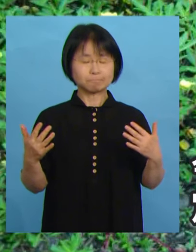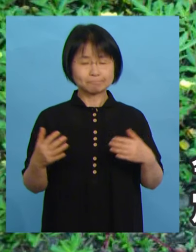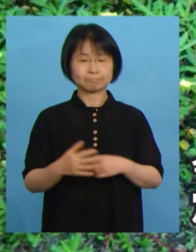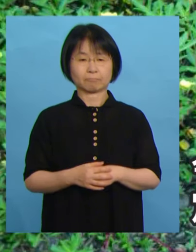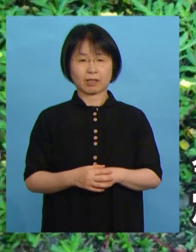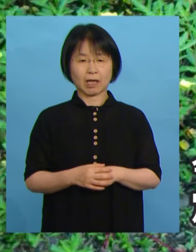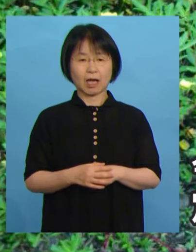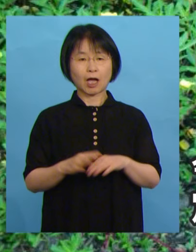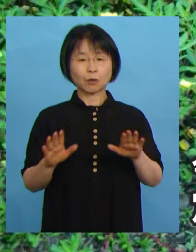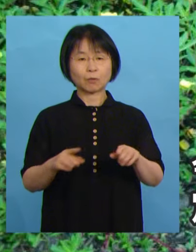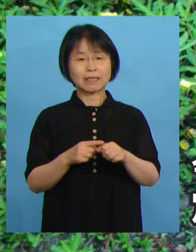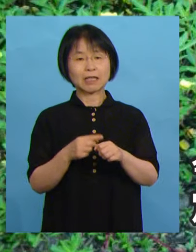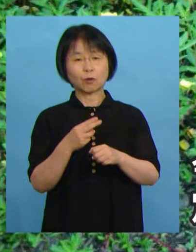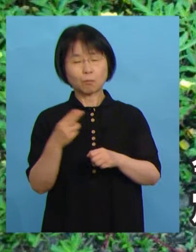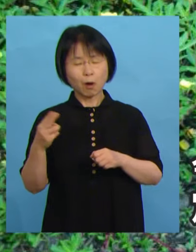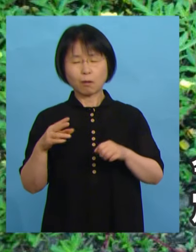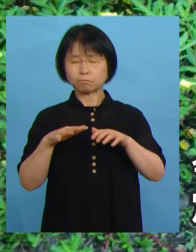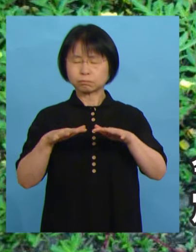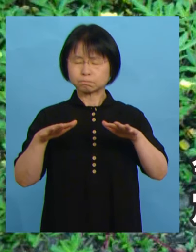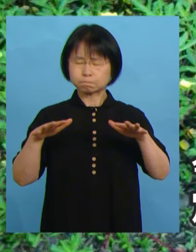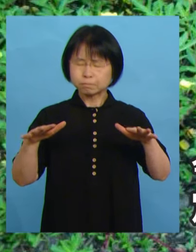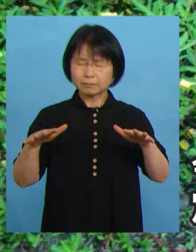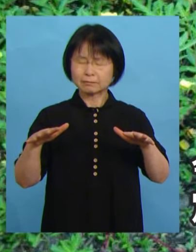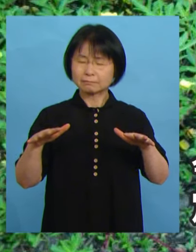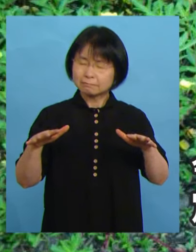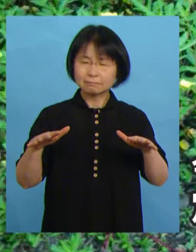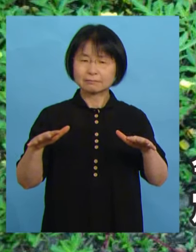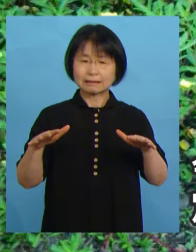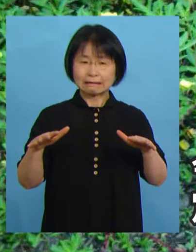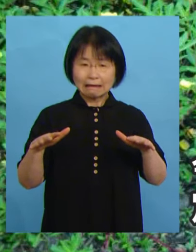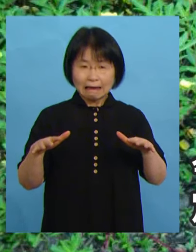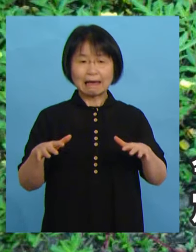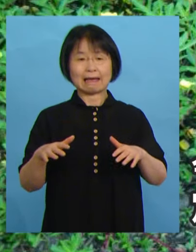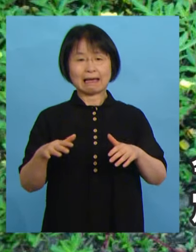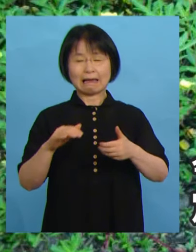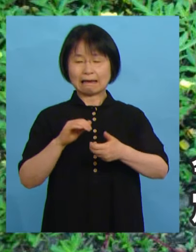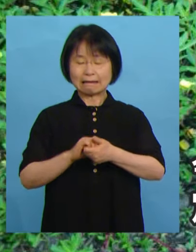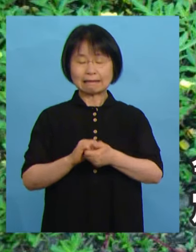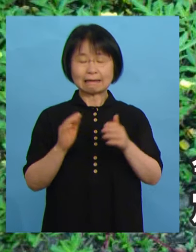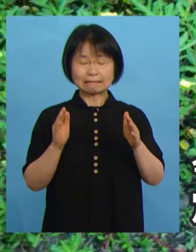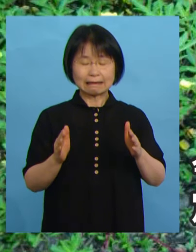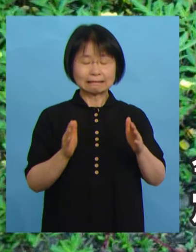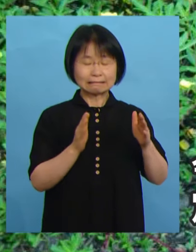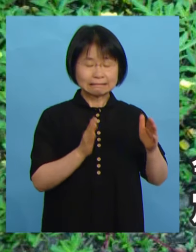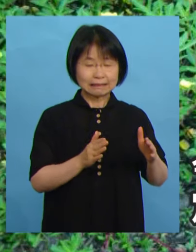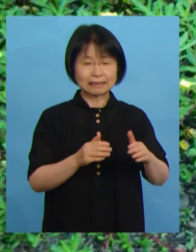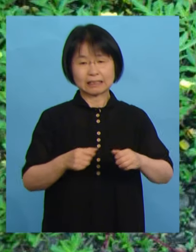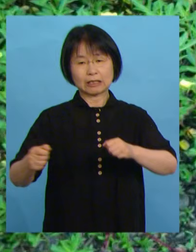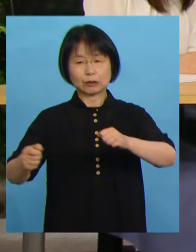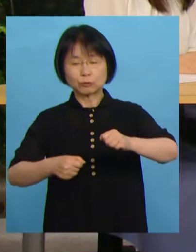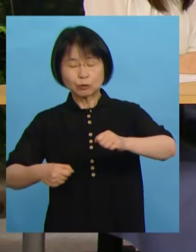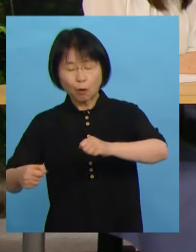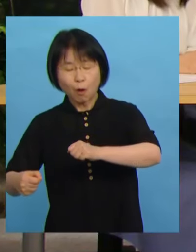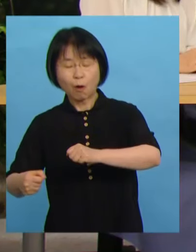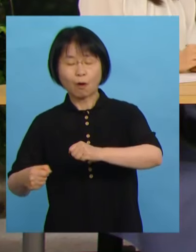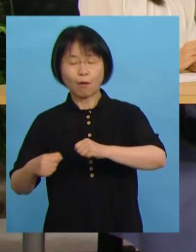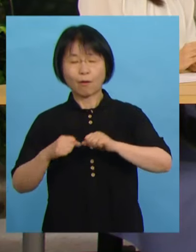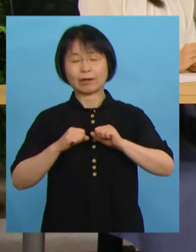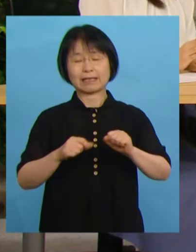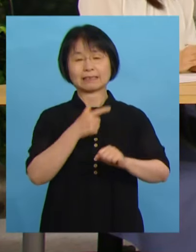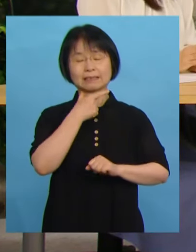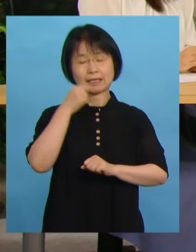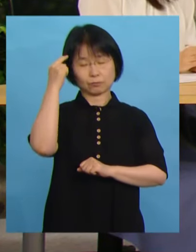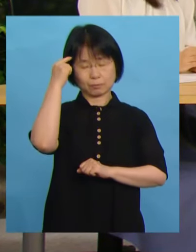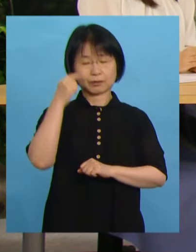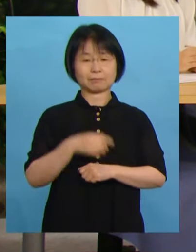も外来水草が広がらないように定期的な駆除活動を行っていきます。 お願いいたします。伊